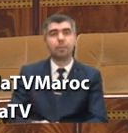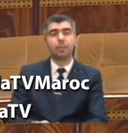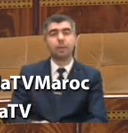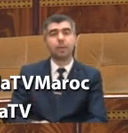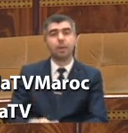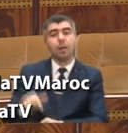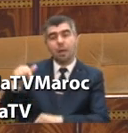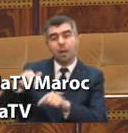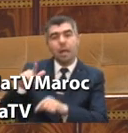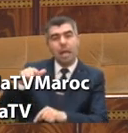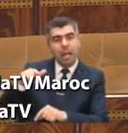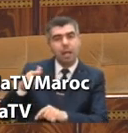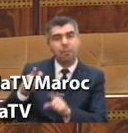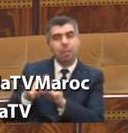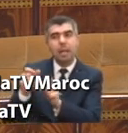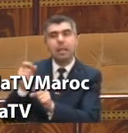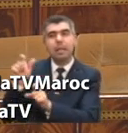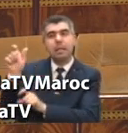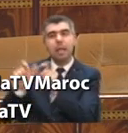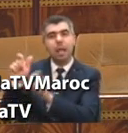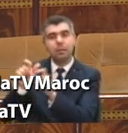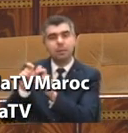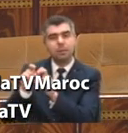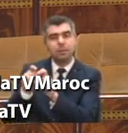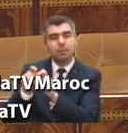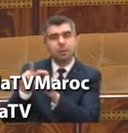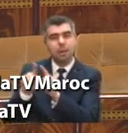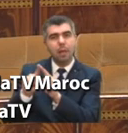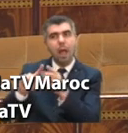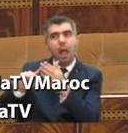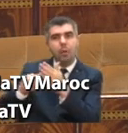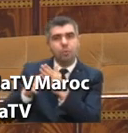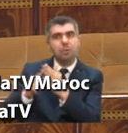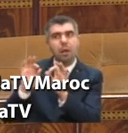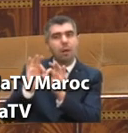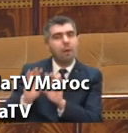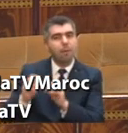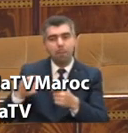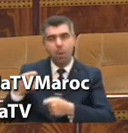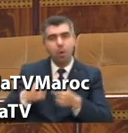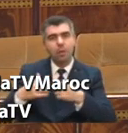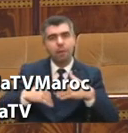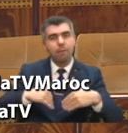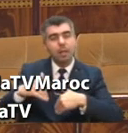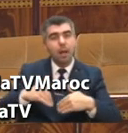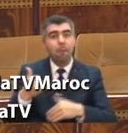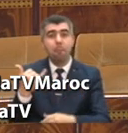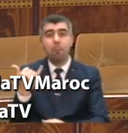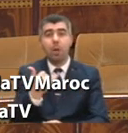فإن هذا الوضع الاستثنائي يجب أن يشكل مدخلا لتأهيله حتى ينخرط في الدورة